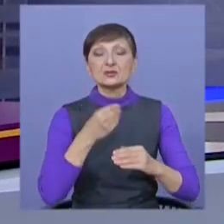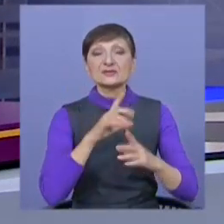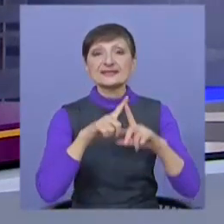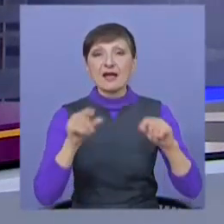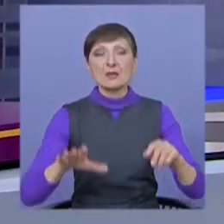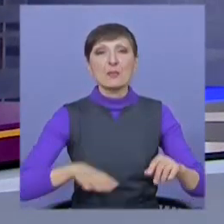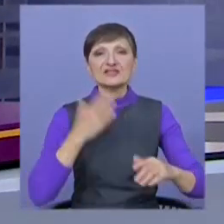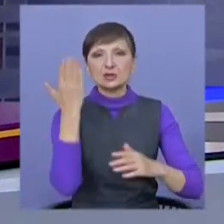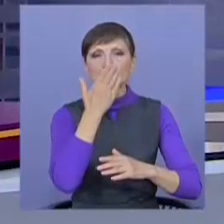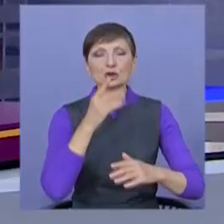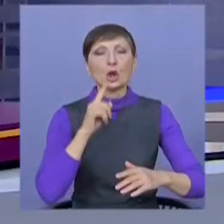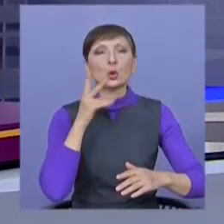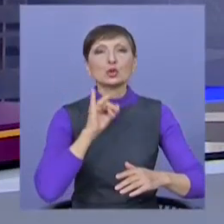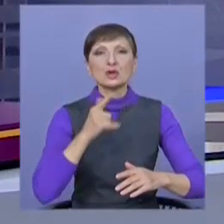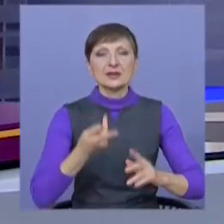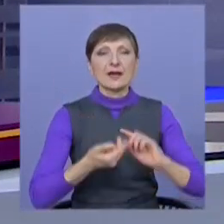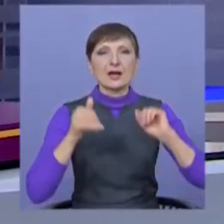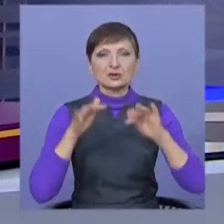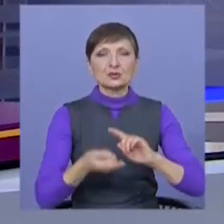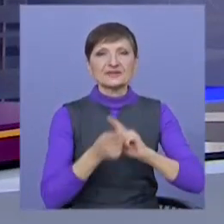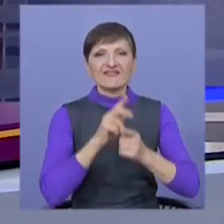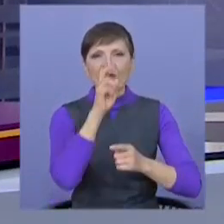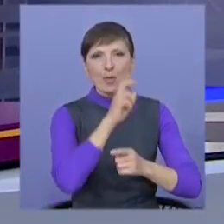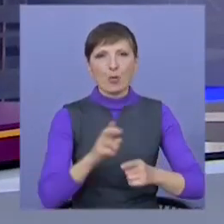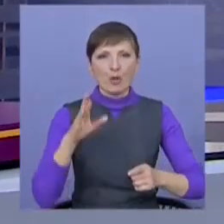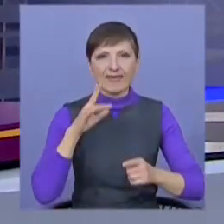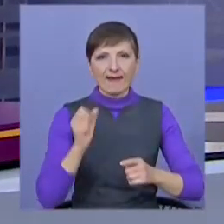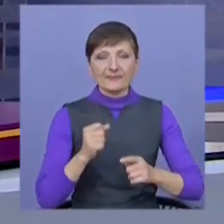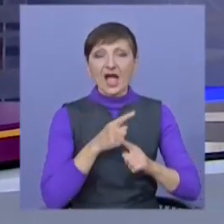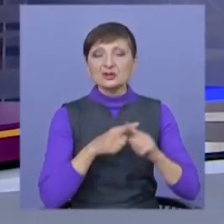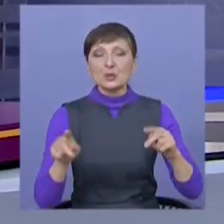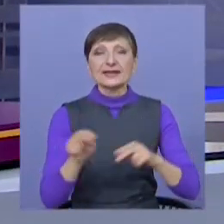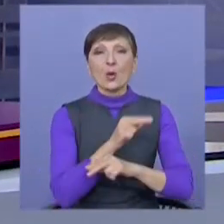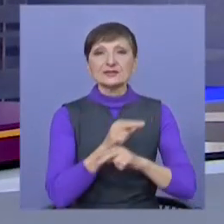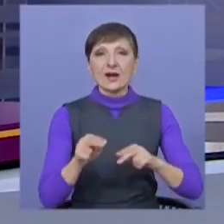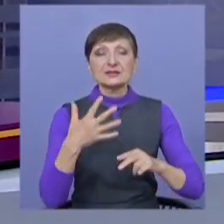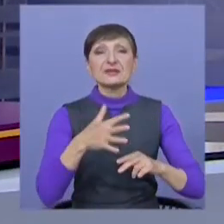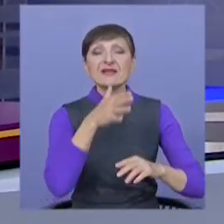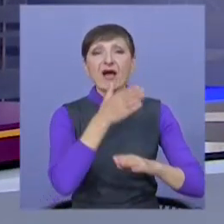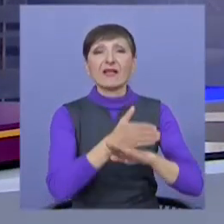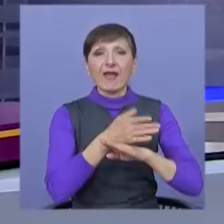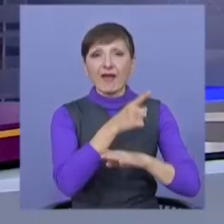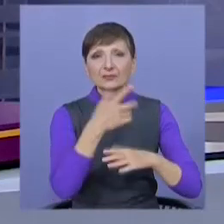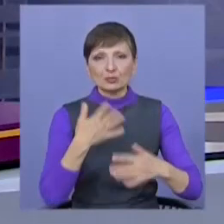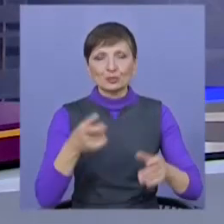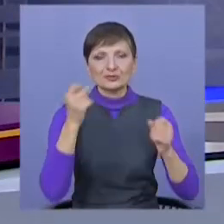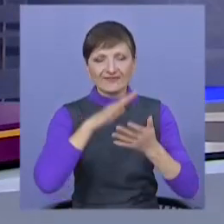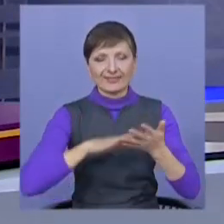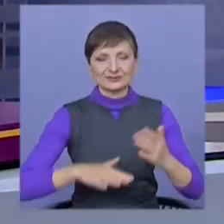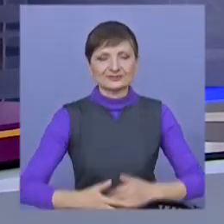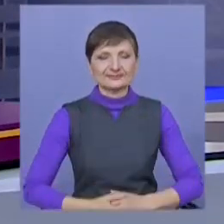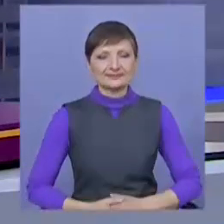бывший кинотеатр «Юность», решено превратить в библиотеку. О сроках реконструкции полувекового строения не узнавала Дина